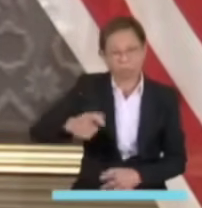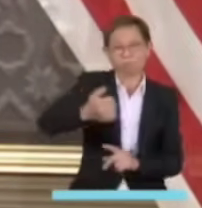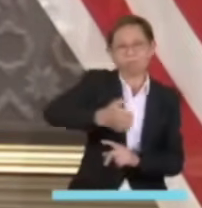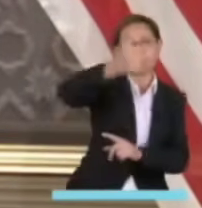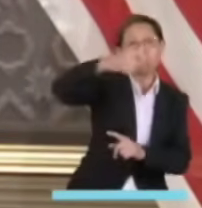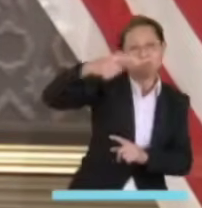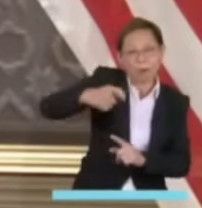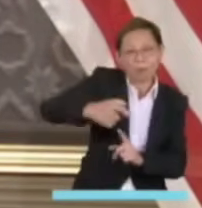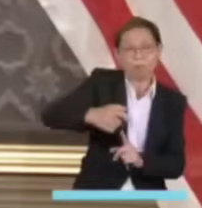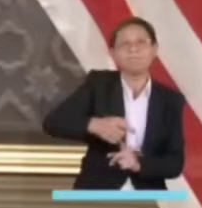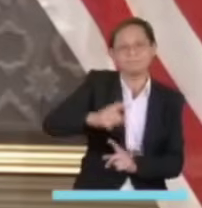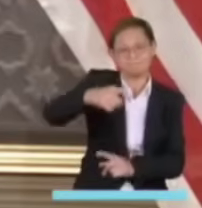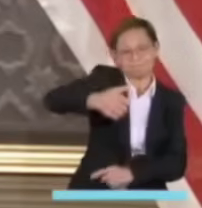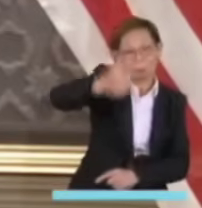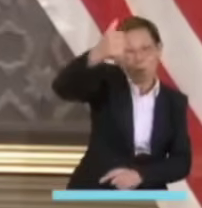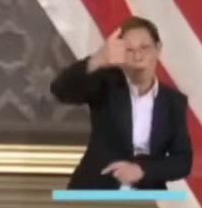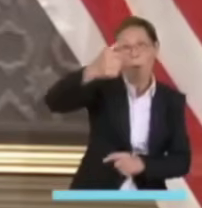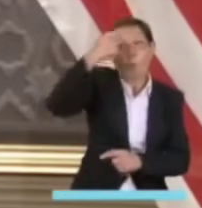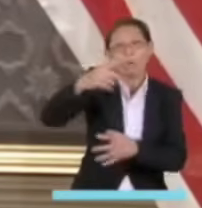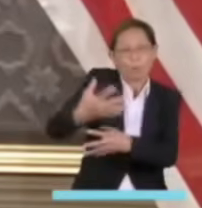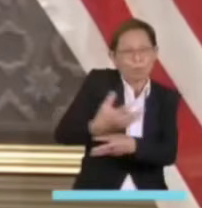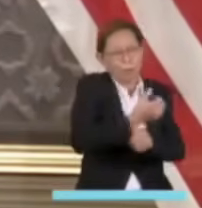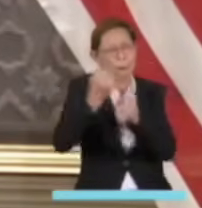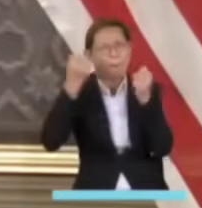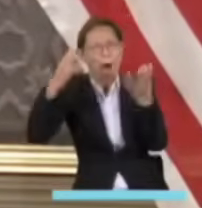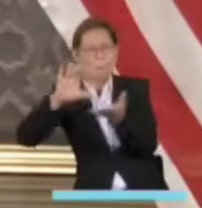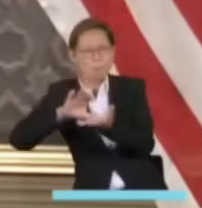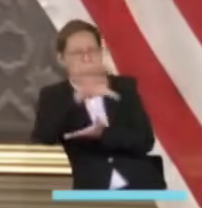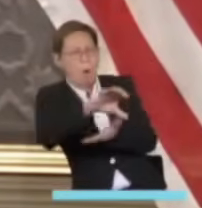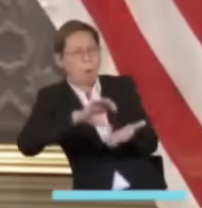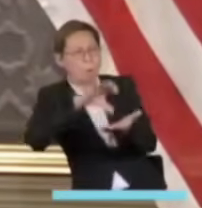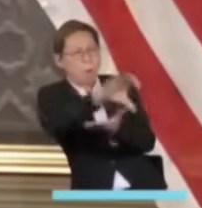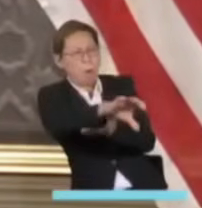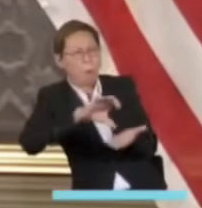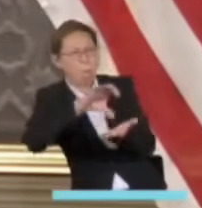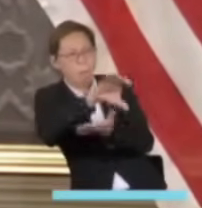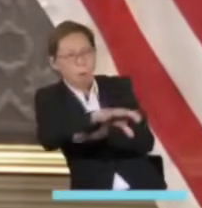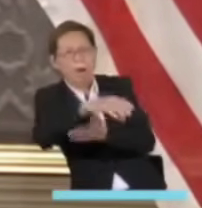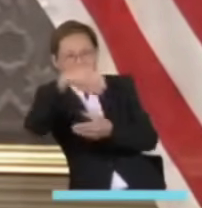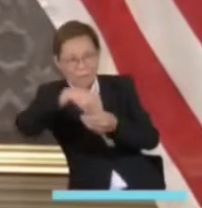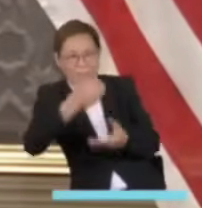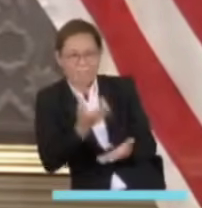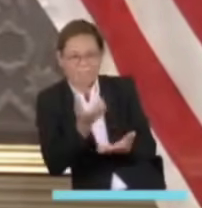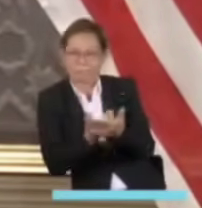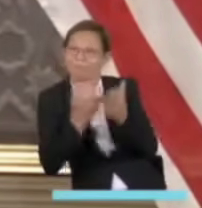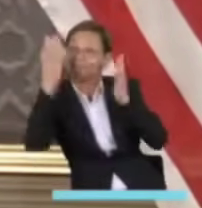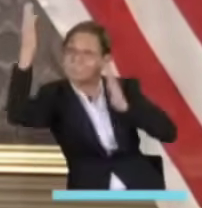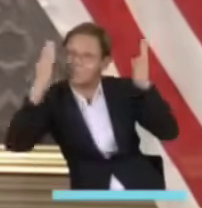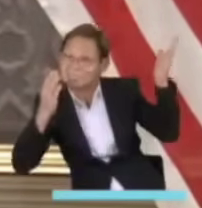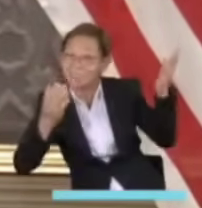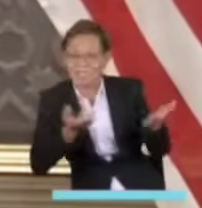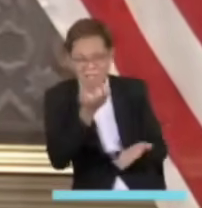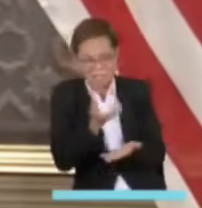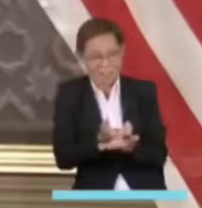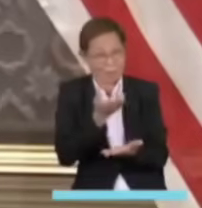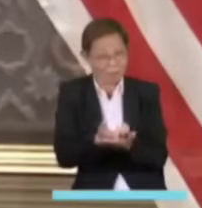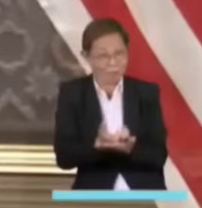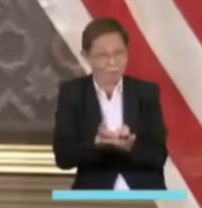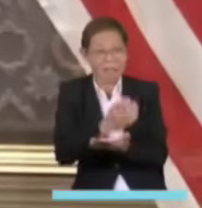diberi keutamaan dalam meraih lebih banyak pelaburan masuk ke dalam ekonomi negara. Maka